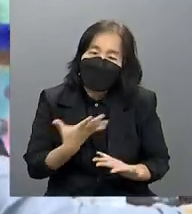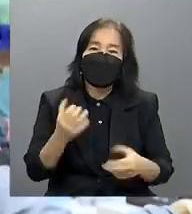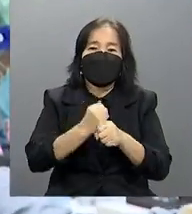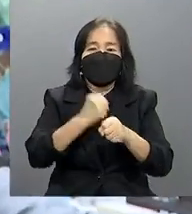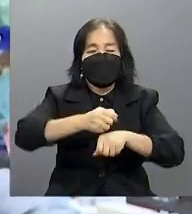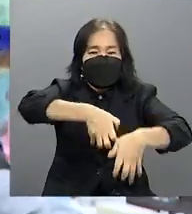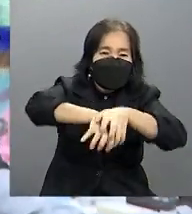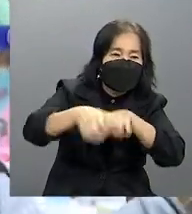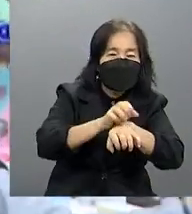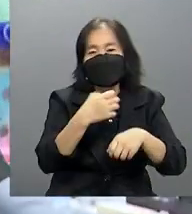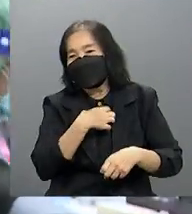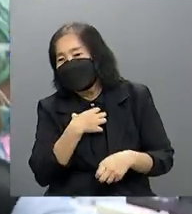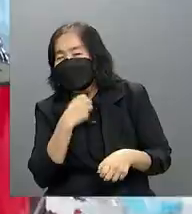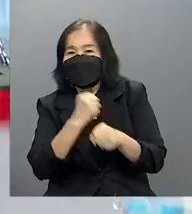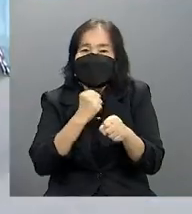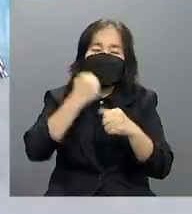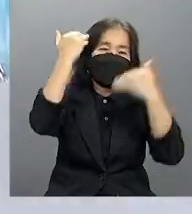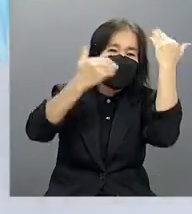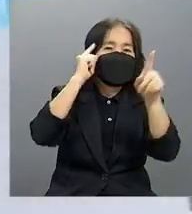ากทำคอนเทนต์ต่างๆกับเพื่อน